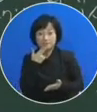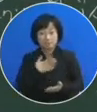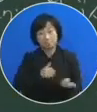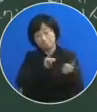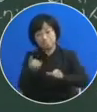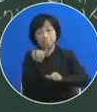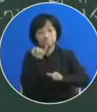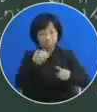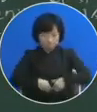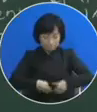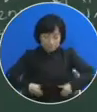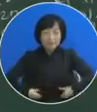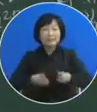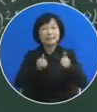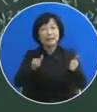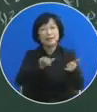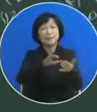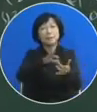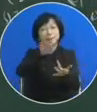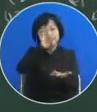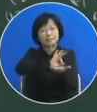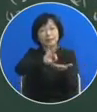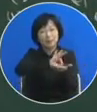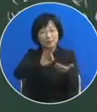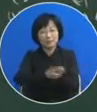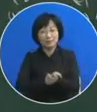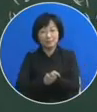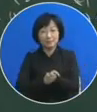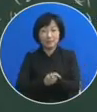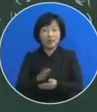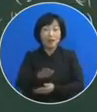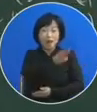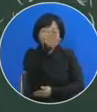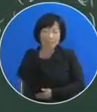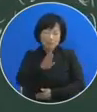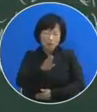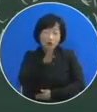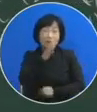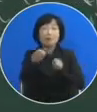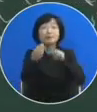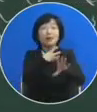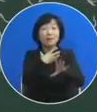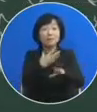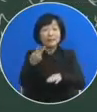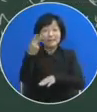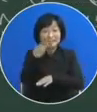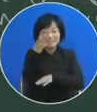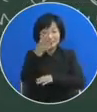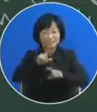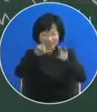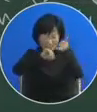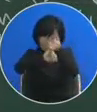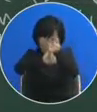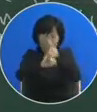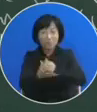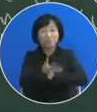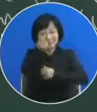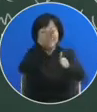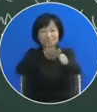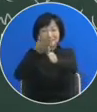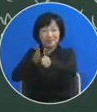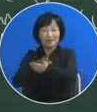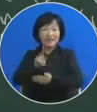stake their lives. 진짜 응답을 2014년 올해 받게 되시길 바랍니다. Then may you receive the real answers in 2014 this year. 내일